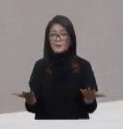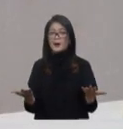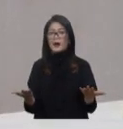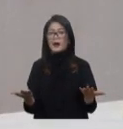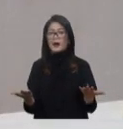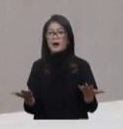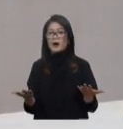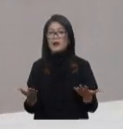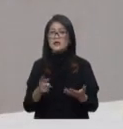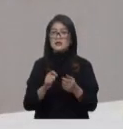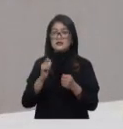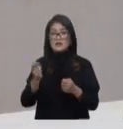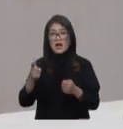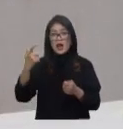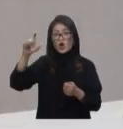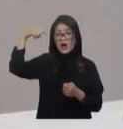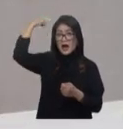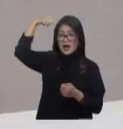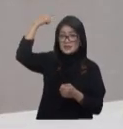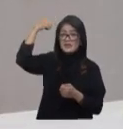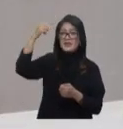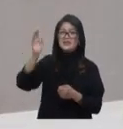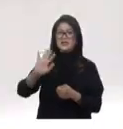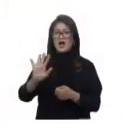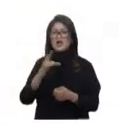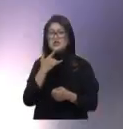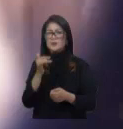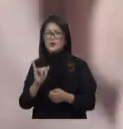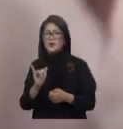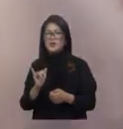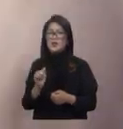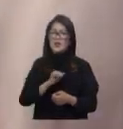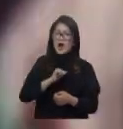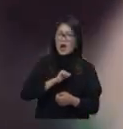jangan sampai diberatkan untuk melaksanakan ibadah haji.